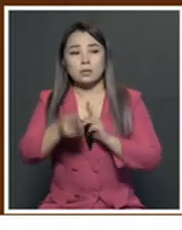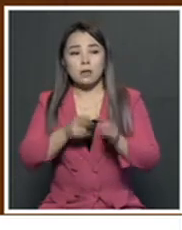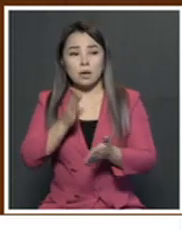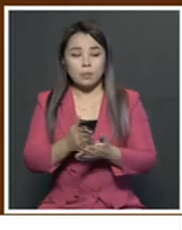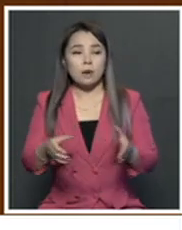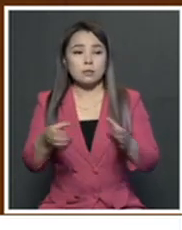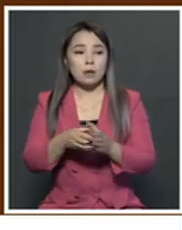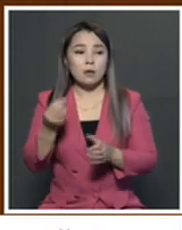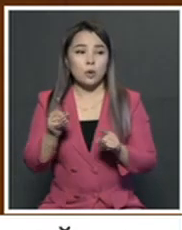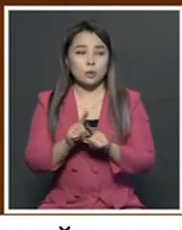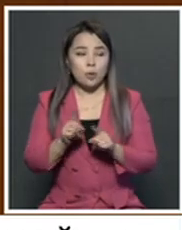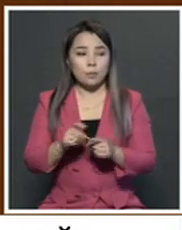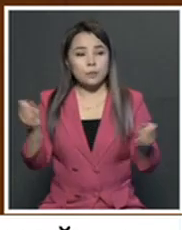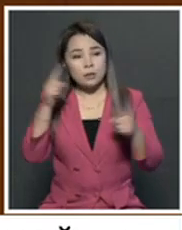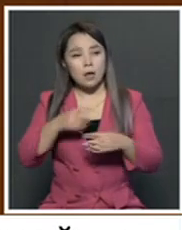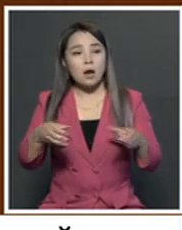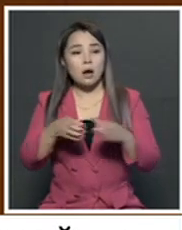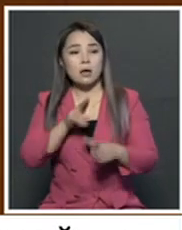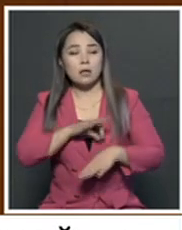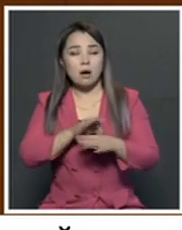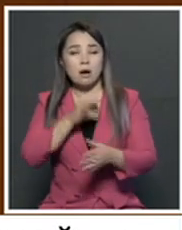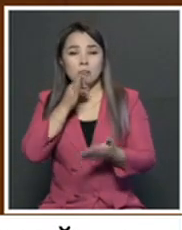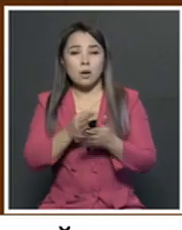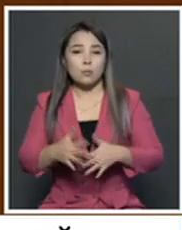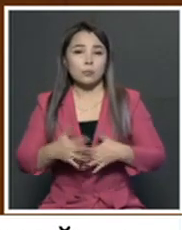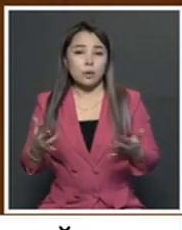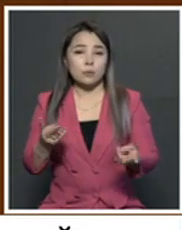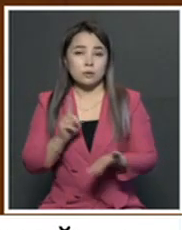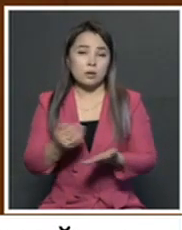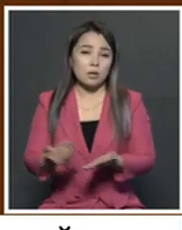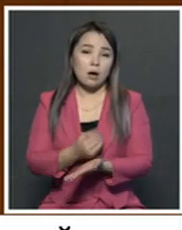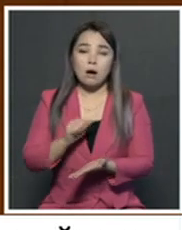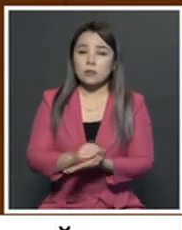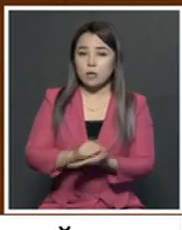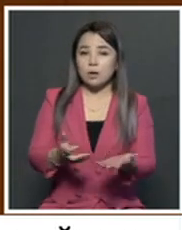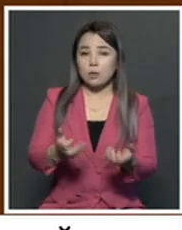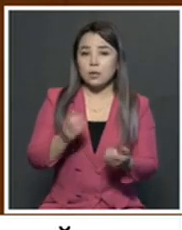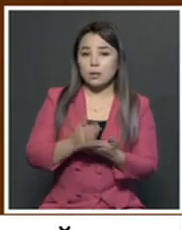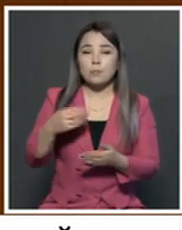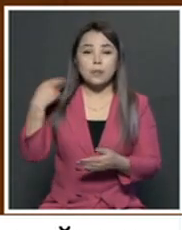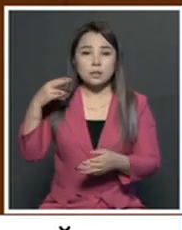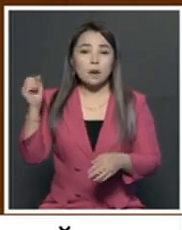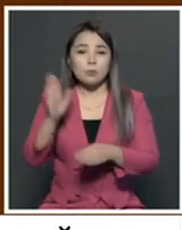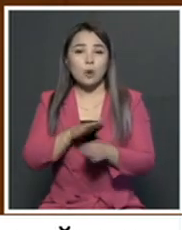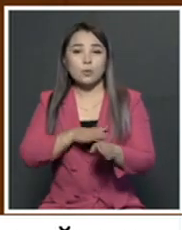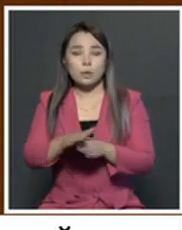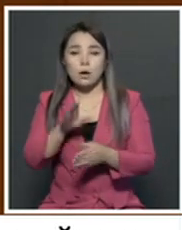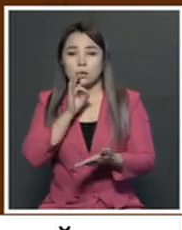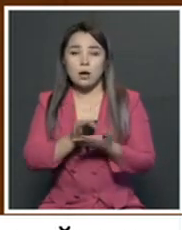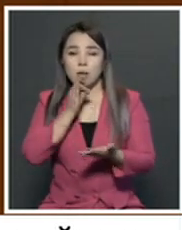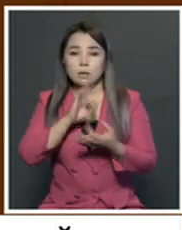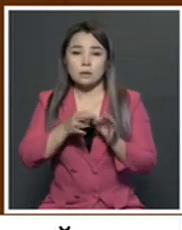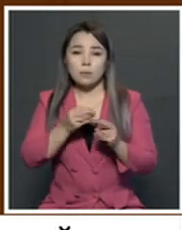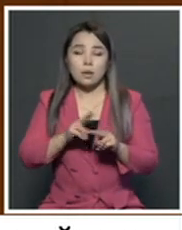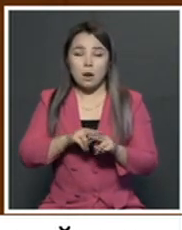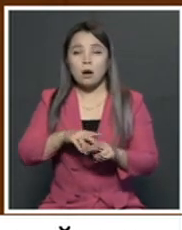Жарғы капиталының мөлшерін белгілеу агенттіктің жауапкершілігін арттырады. Жаңа құжатты қабылдау президент тапсырмасын жүзеге асырудың бір тармағы. Және осы